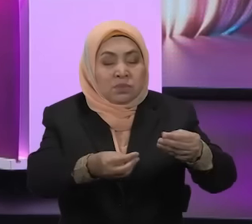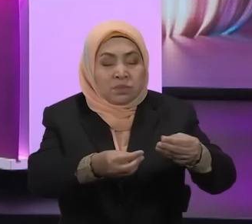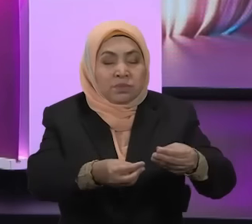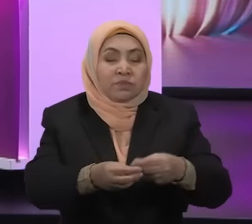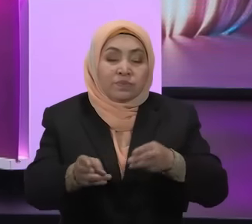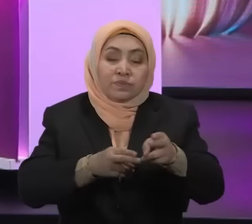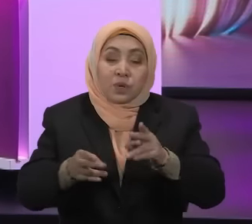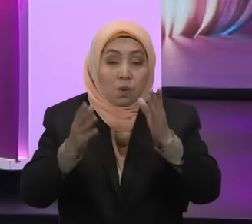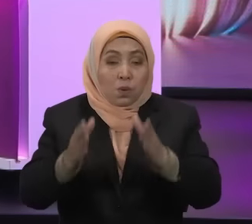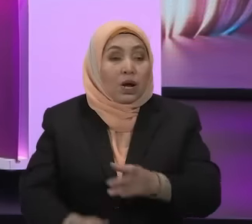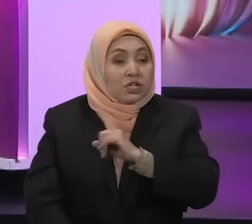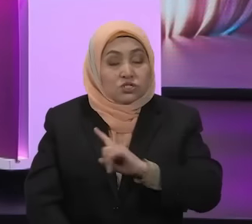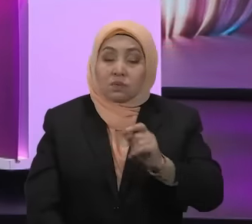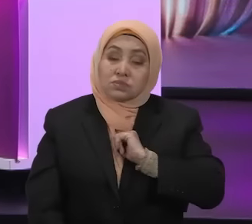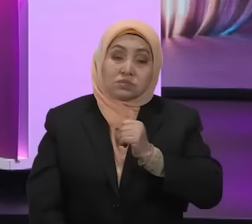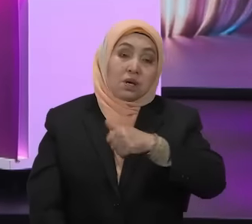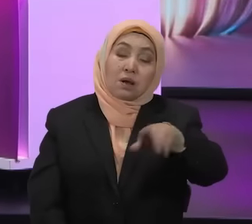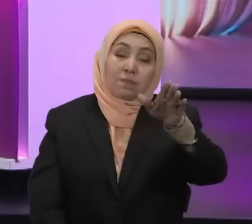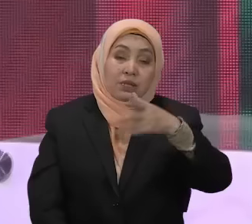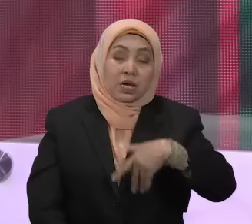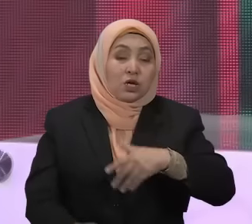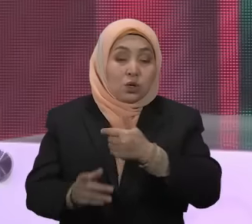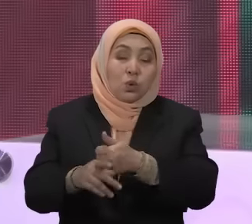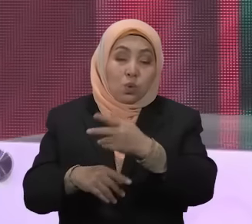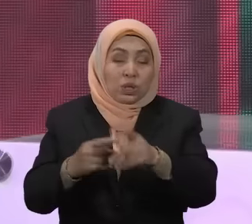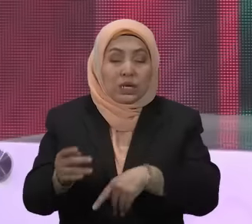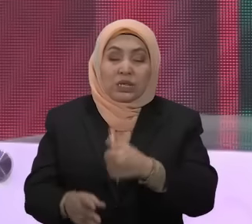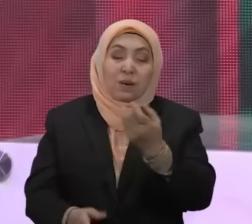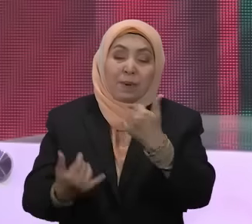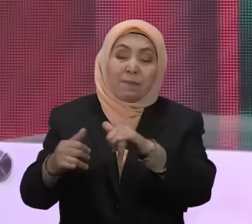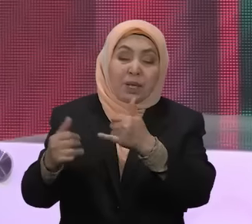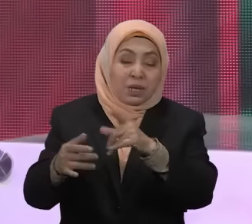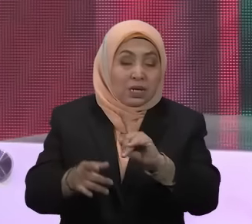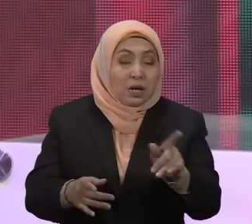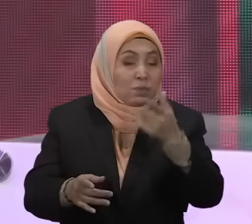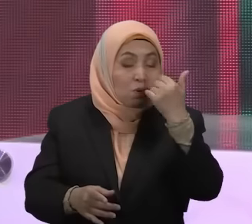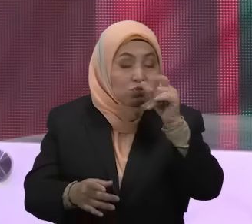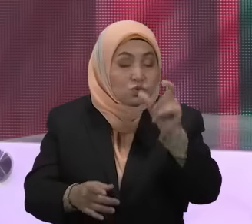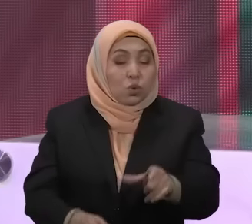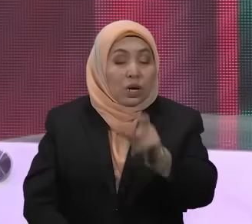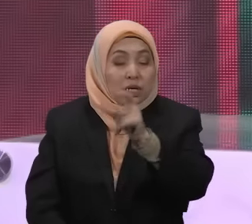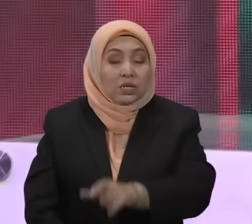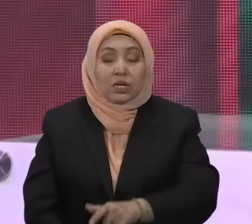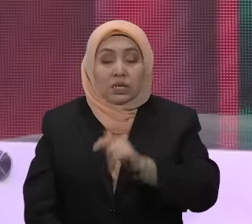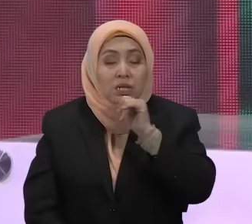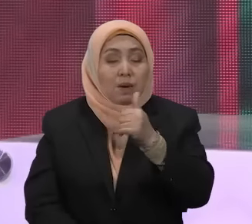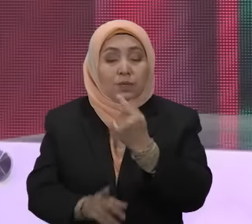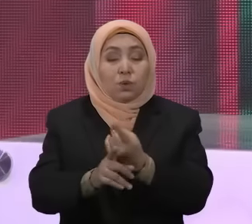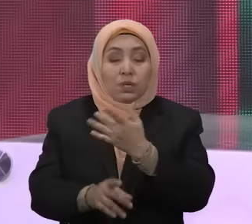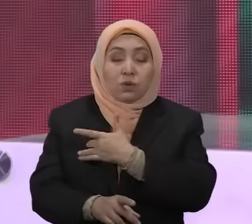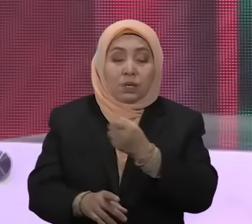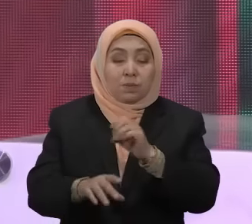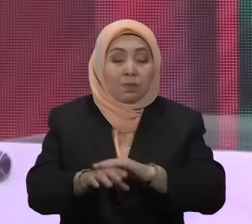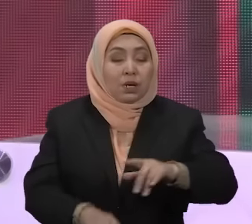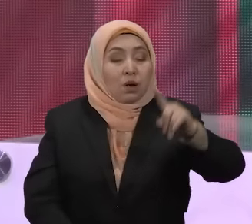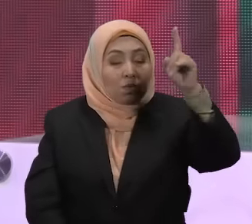itu kepada orang-orang Islam sendirilah. Kan? Kadang-kadang diperkotak-katikkan. Kerana apa? Kerana orang ini tidak betul-betul